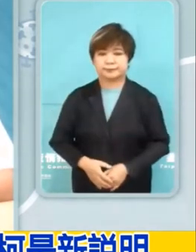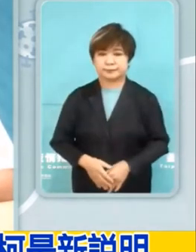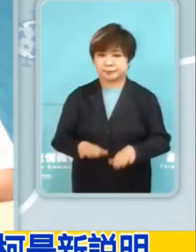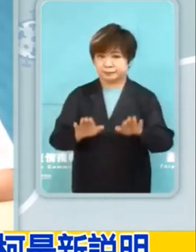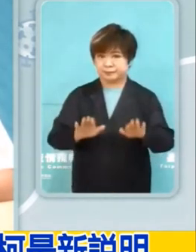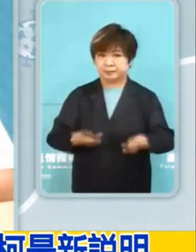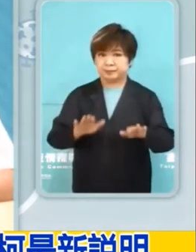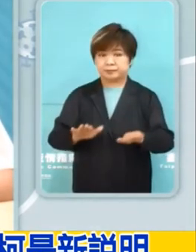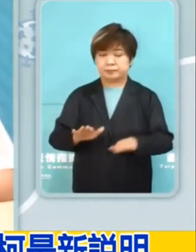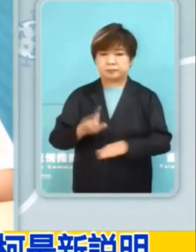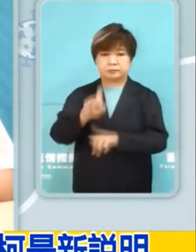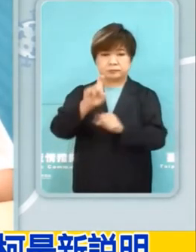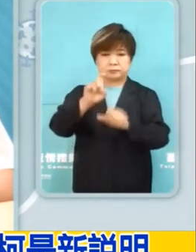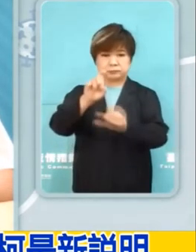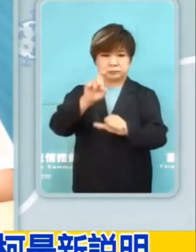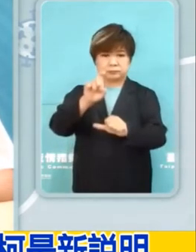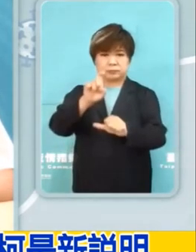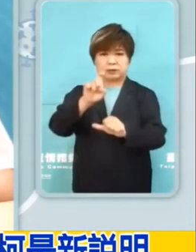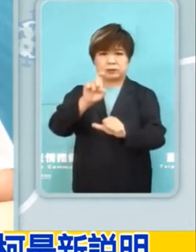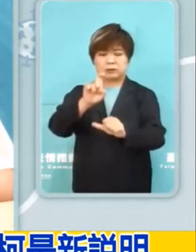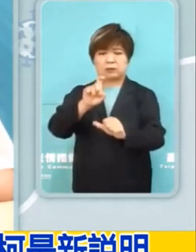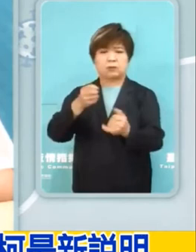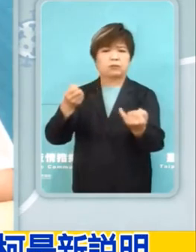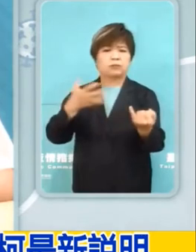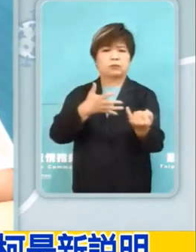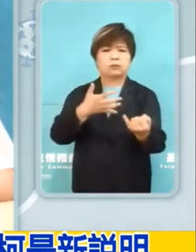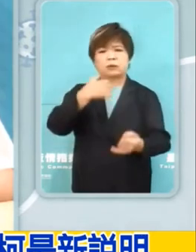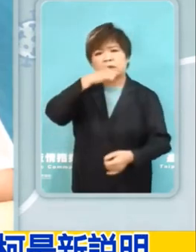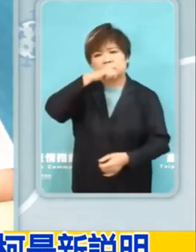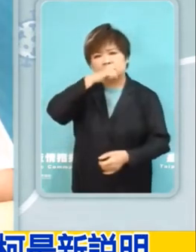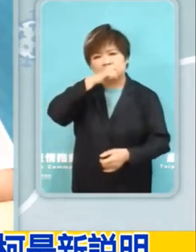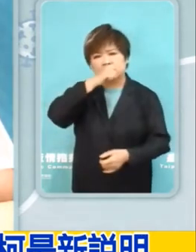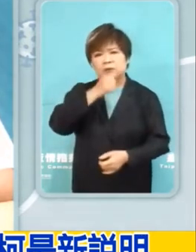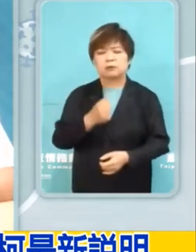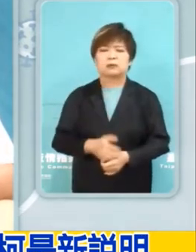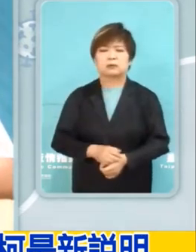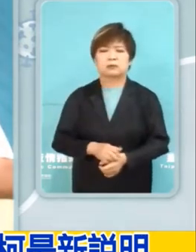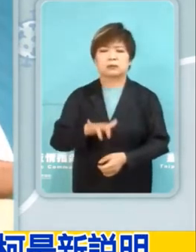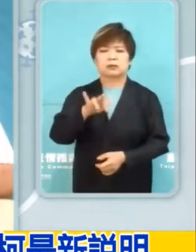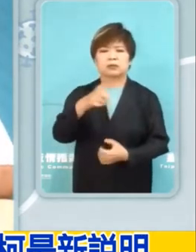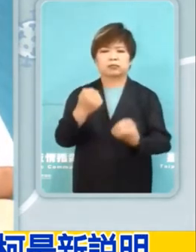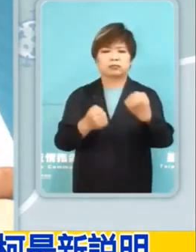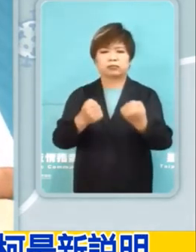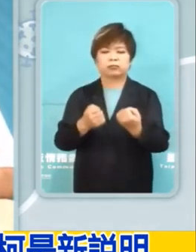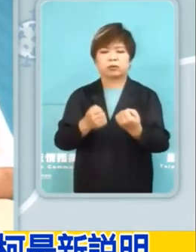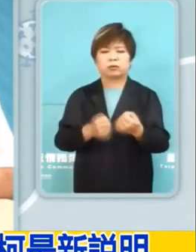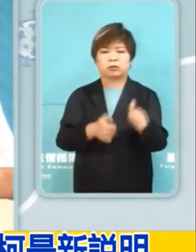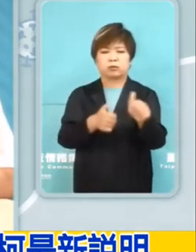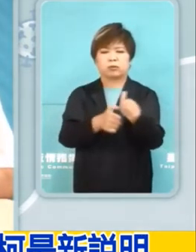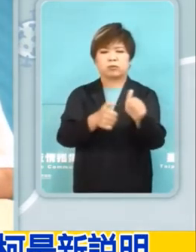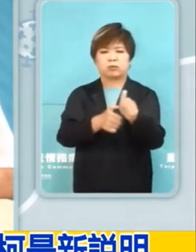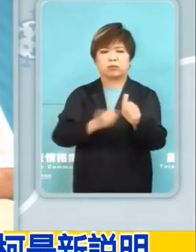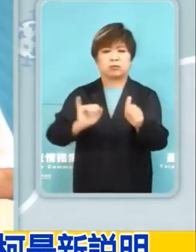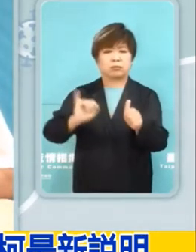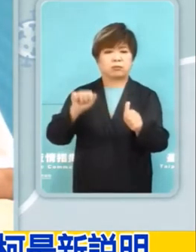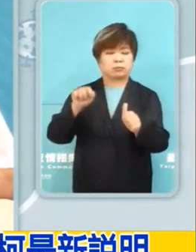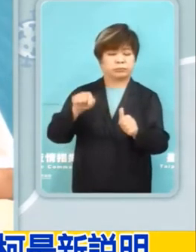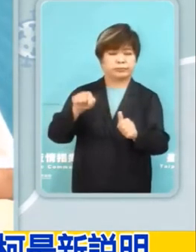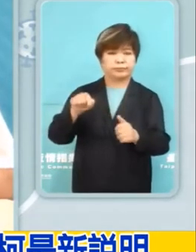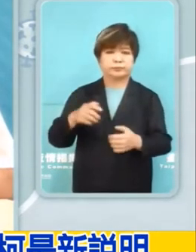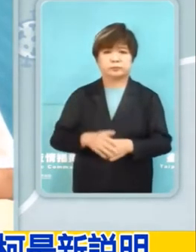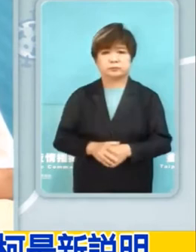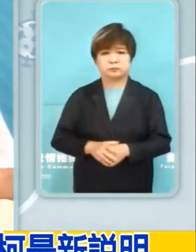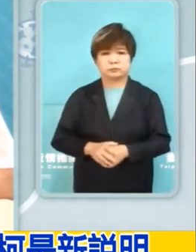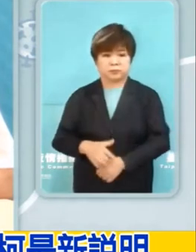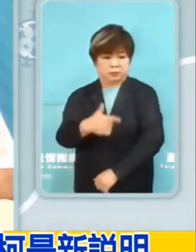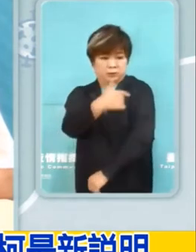我们在十月五号确诊的这个本国籍的户籍式的案例，你知道哈？我们发现第一，打完